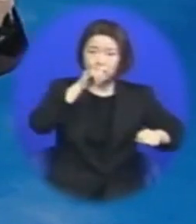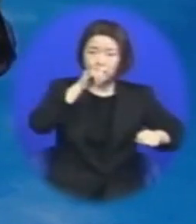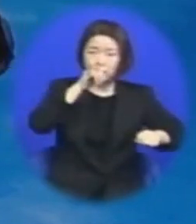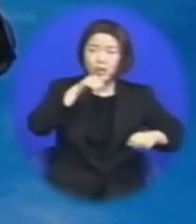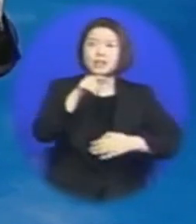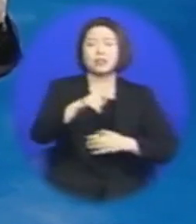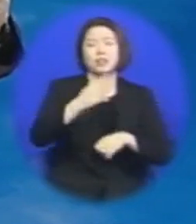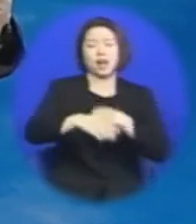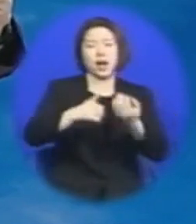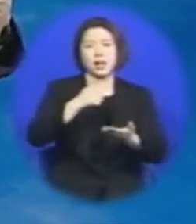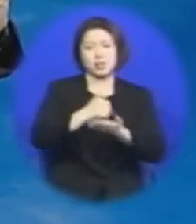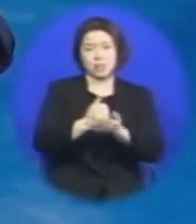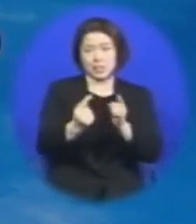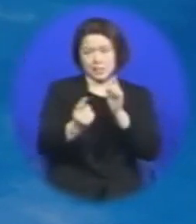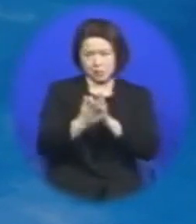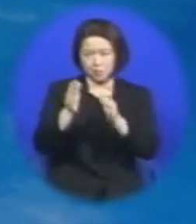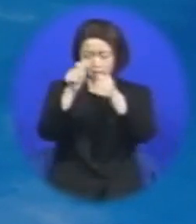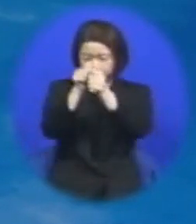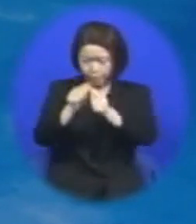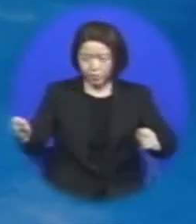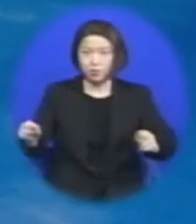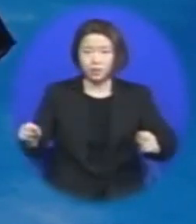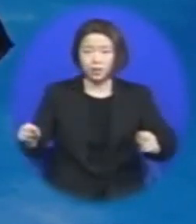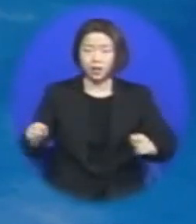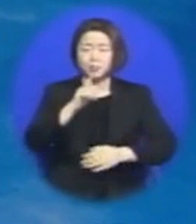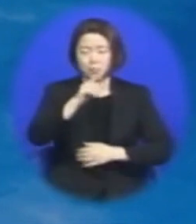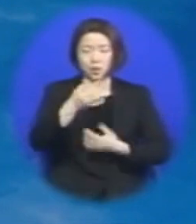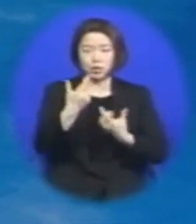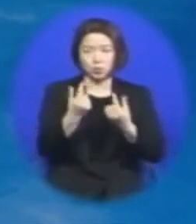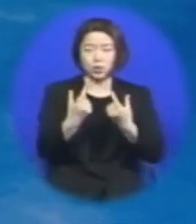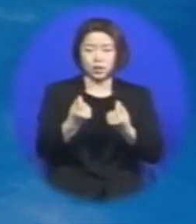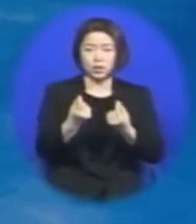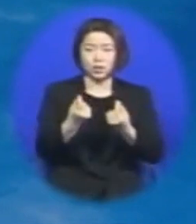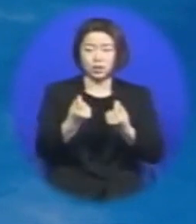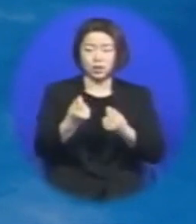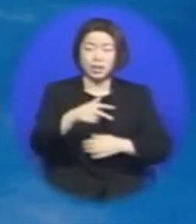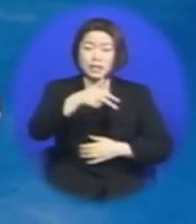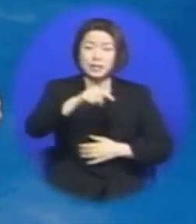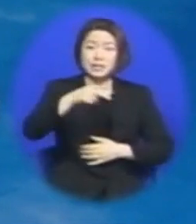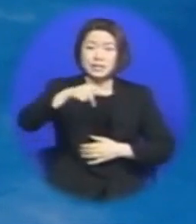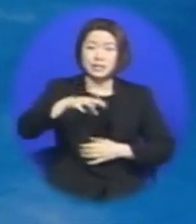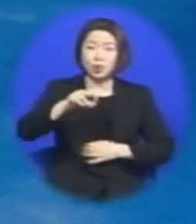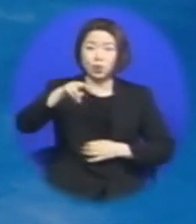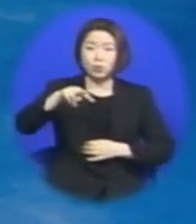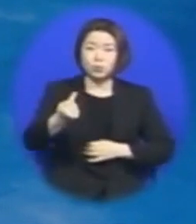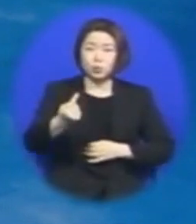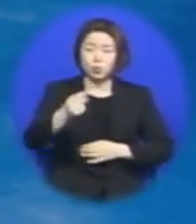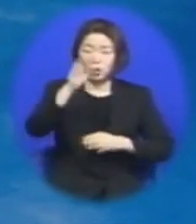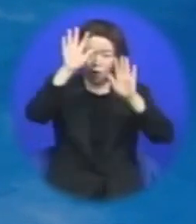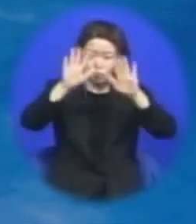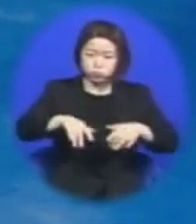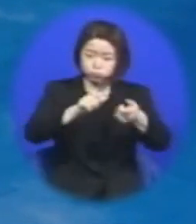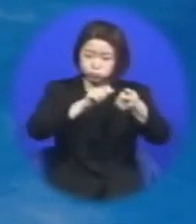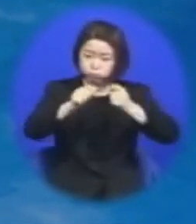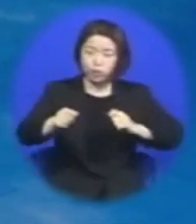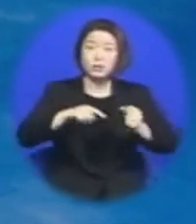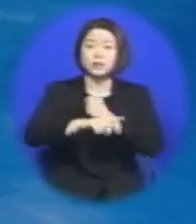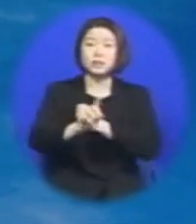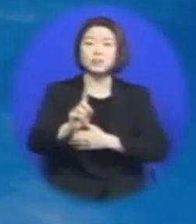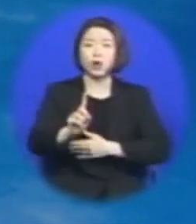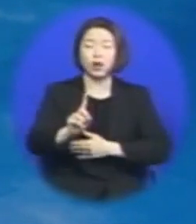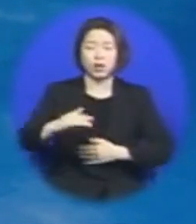찢으셨다 뜻입니다 지성소의 휘장이 찢겨졌다 것은 무슨 뜻입니까 하나님이 우리가 하나님께로